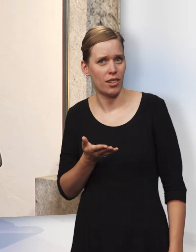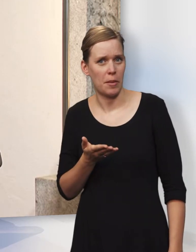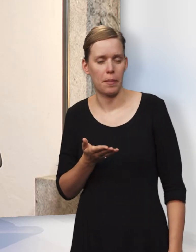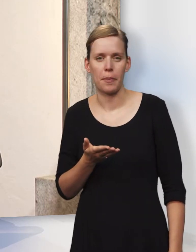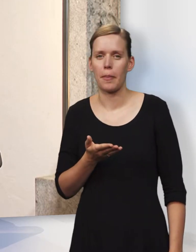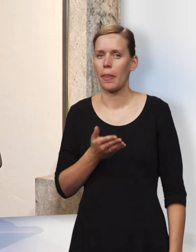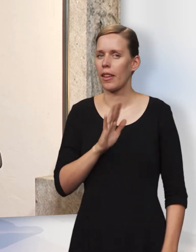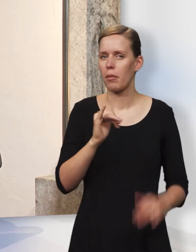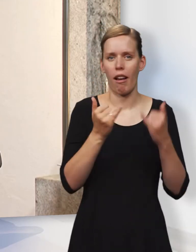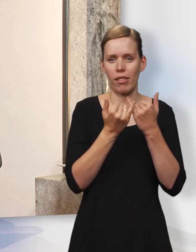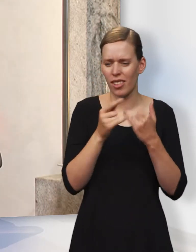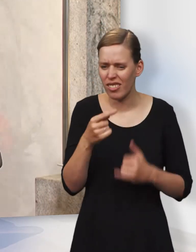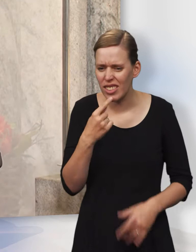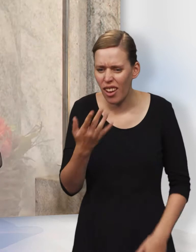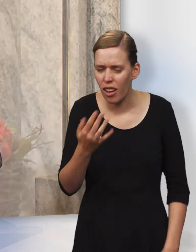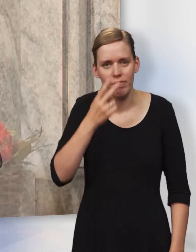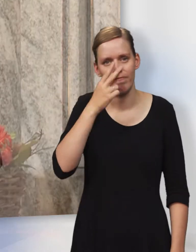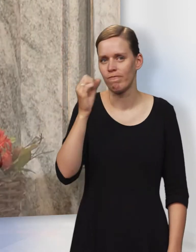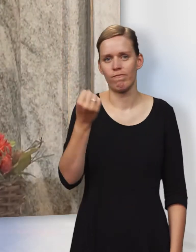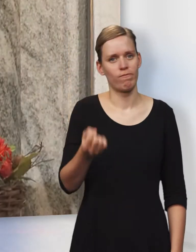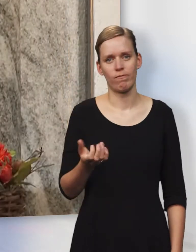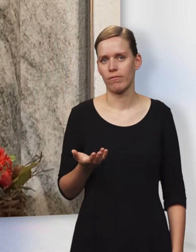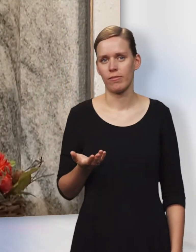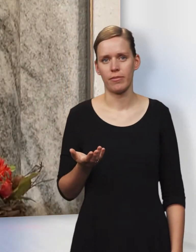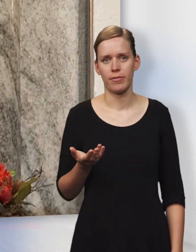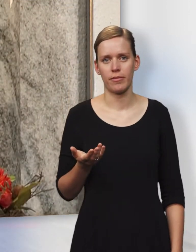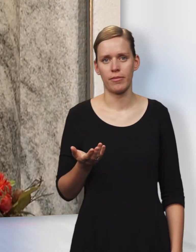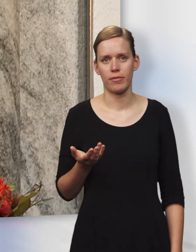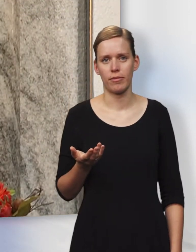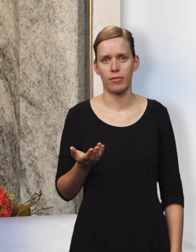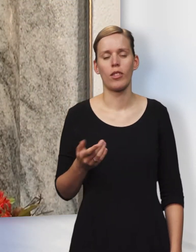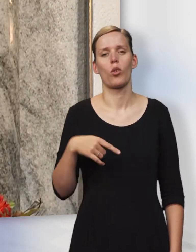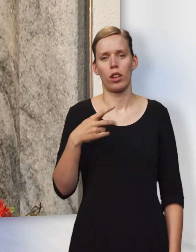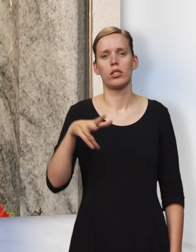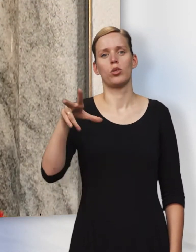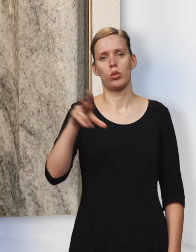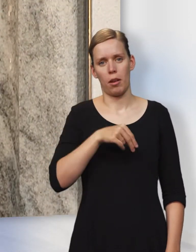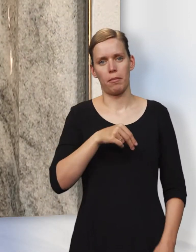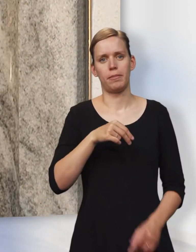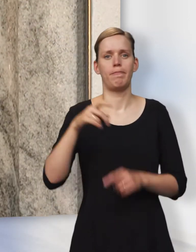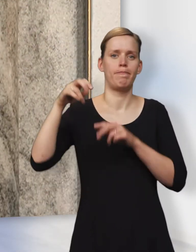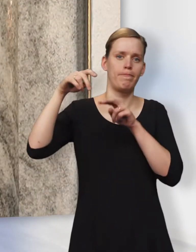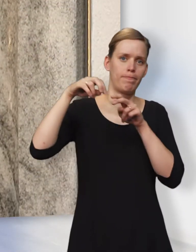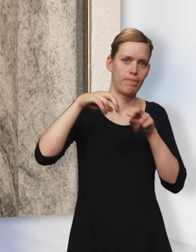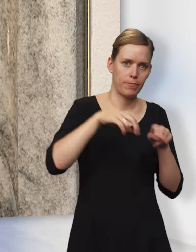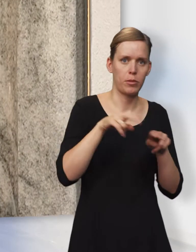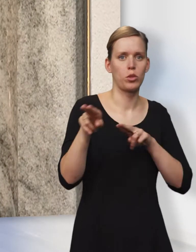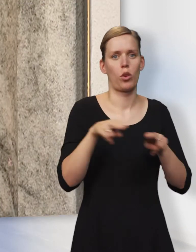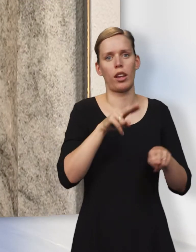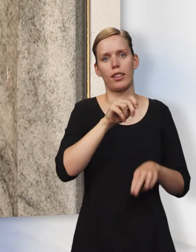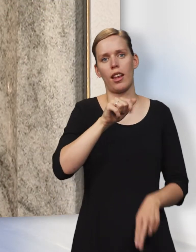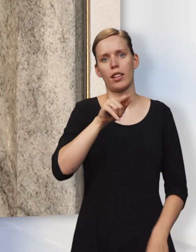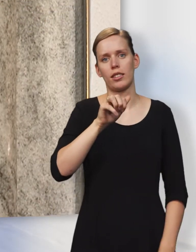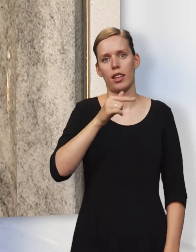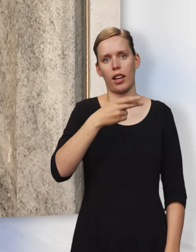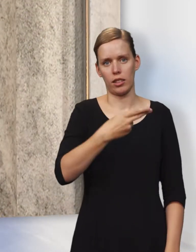Und sie verstanden das Wort nicht, das er zu ihnen sagte. Und er ging mit ihnen hinab und kam nach Nazareth und war